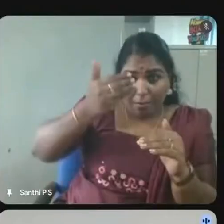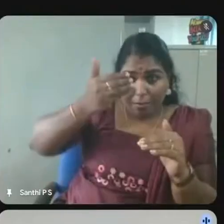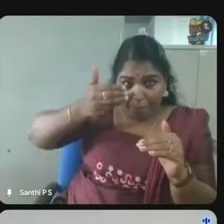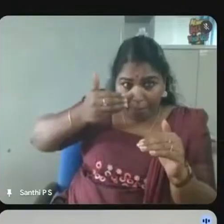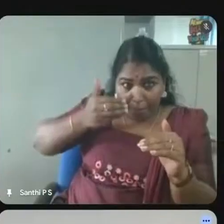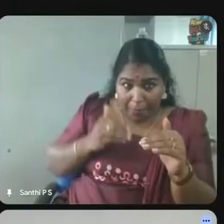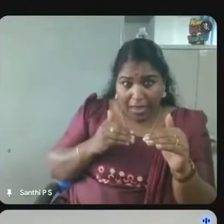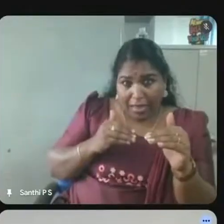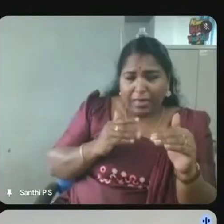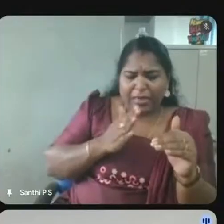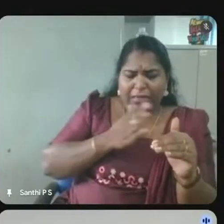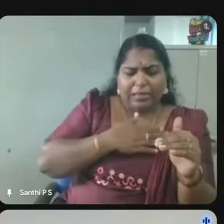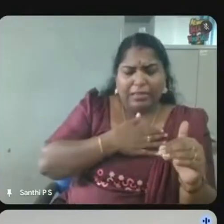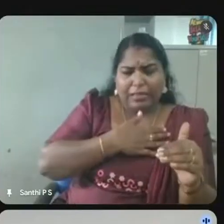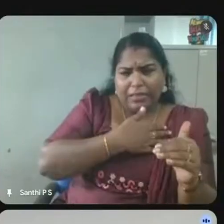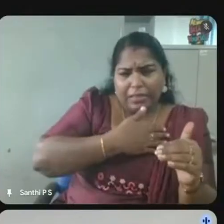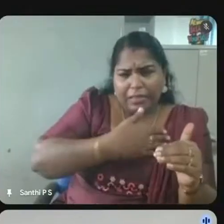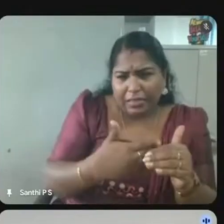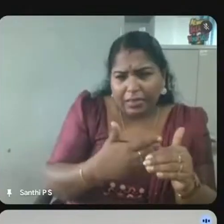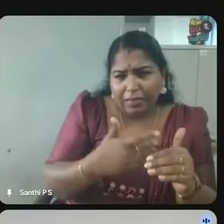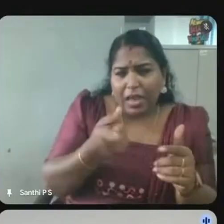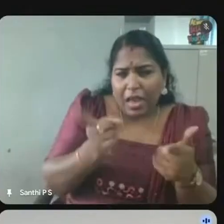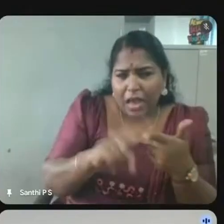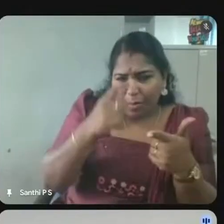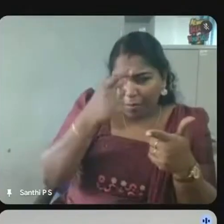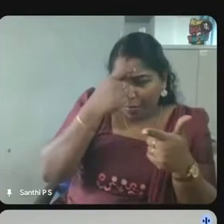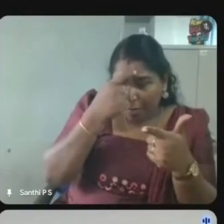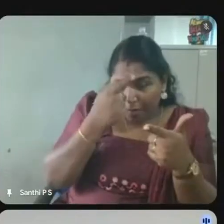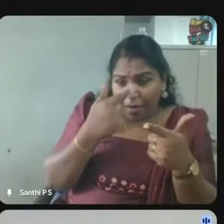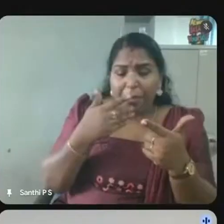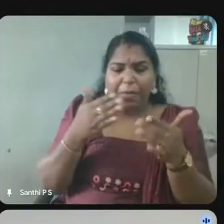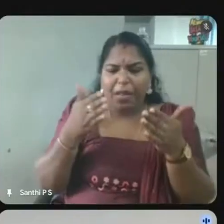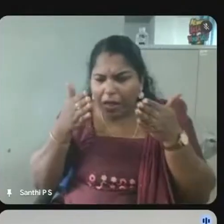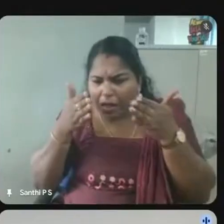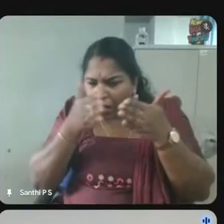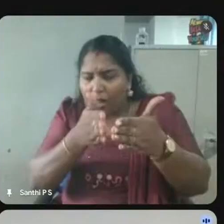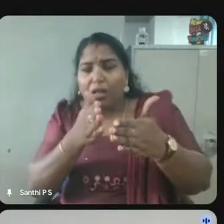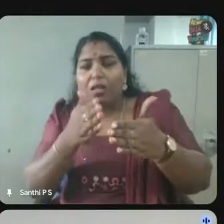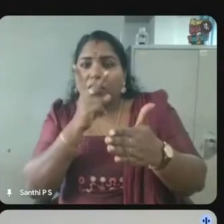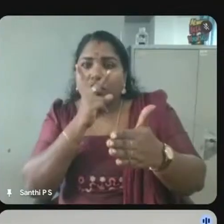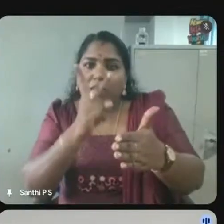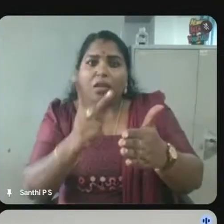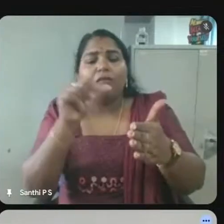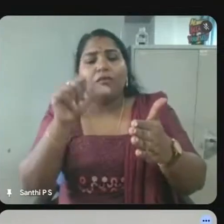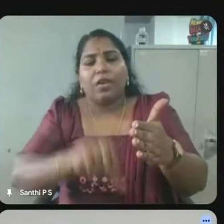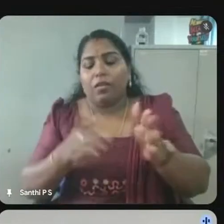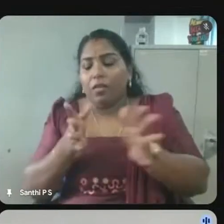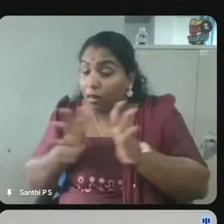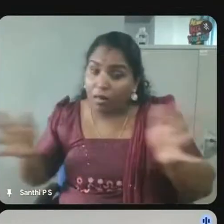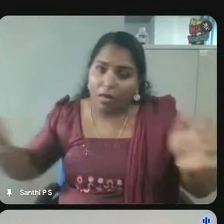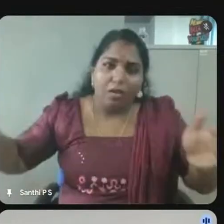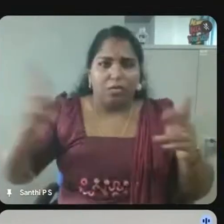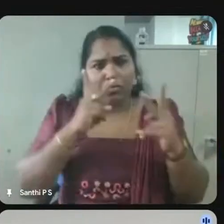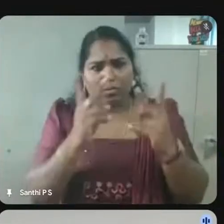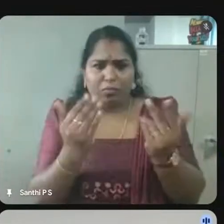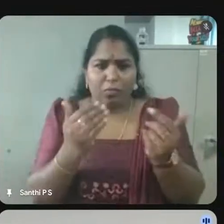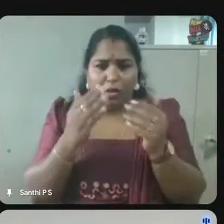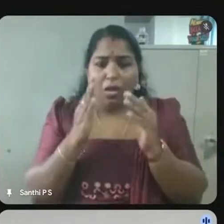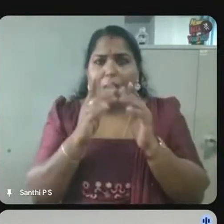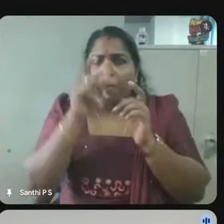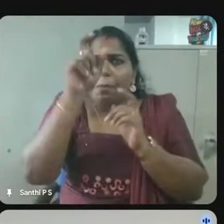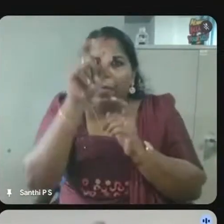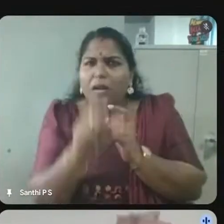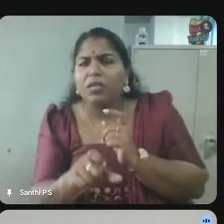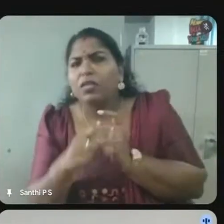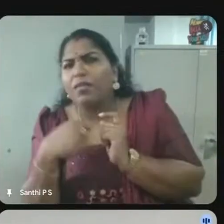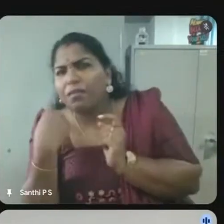എന്തെങ്കിലും ബുദ്ധിമുട്ട് വരുമ്പോൾ ഒത്ത നടുക്കാണ് നമുക്ക് കാണാതിരിക്കുന്നത്. അത് വളരെ ബുദ്ധിമുട്ടുള്ള ഒരു കാഴ്ച വൈകല്യമാണ്. ഒരാളുടെ മുഖത്ത് നോക്കുമ്പോൾ ആ